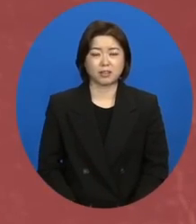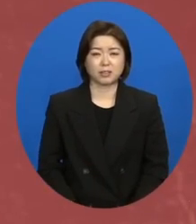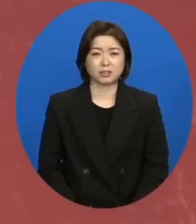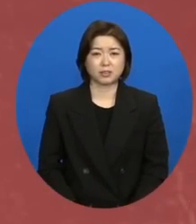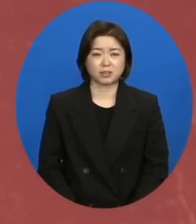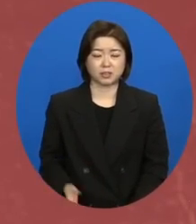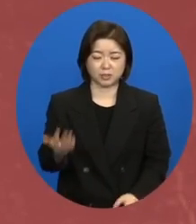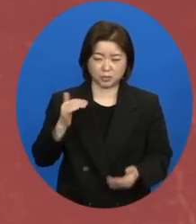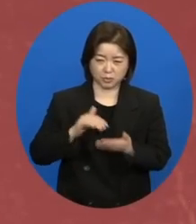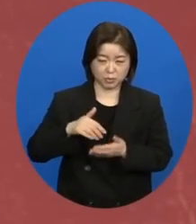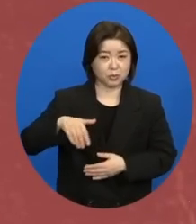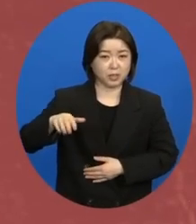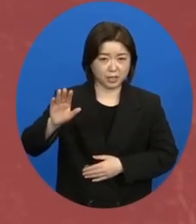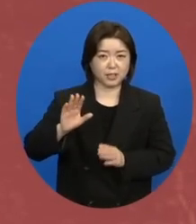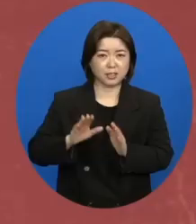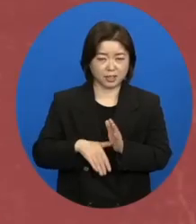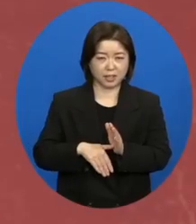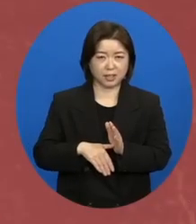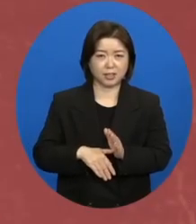돌아갈 때